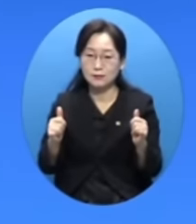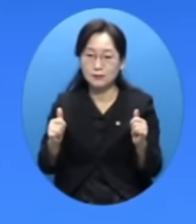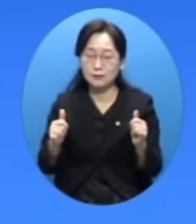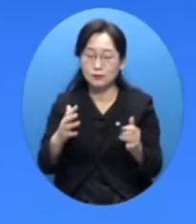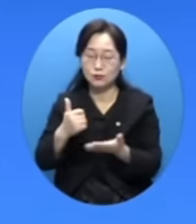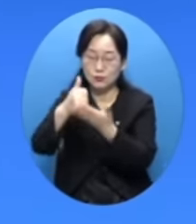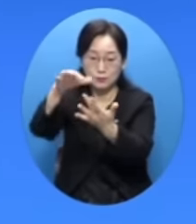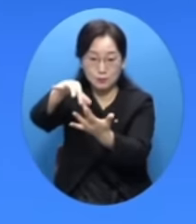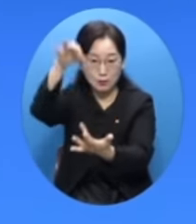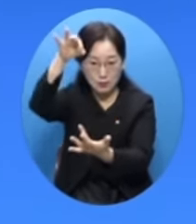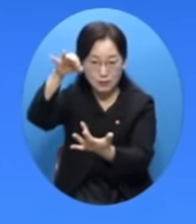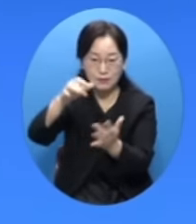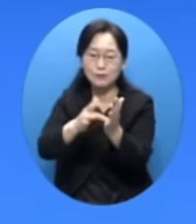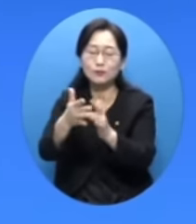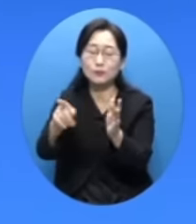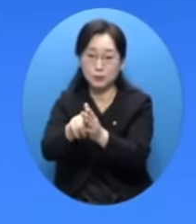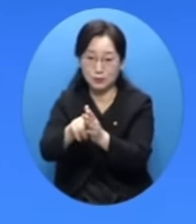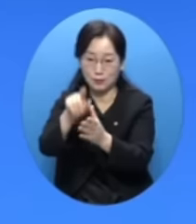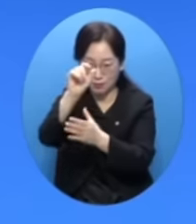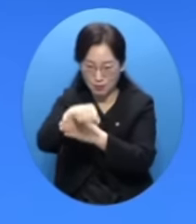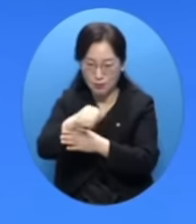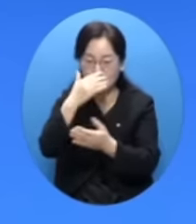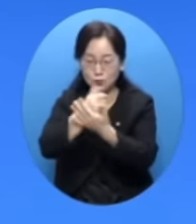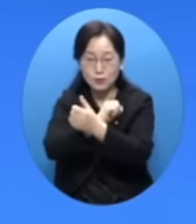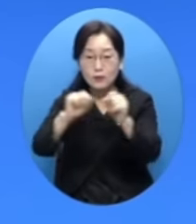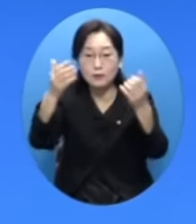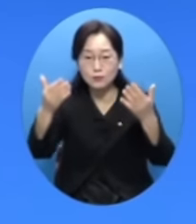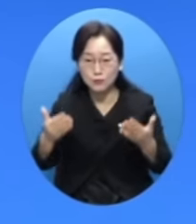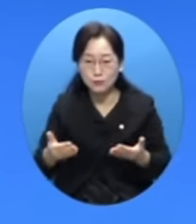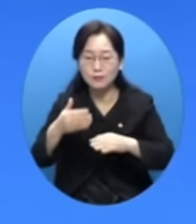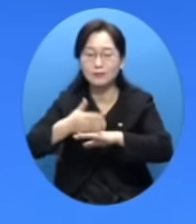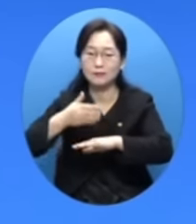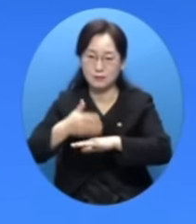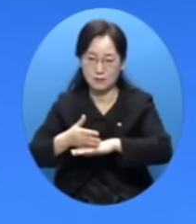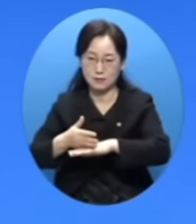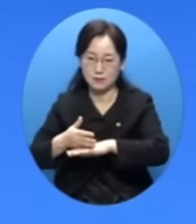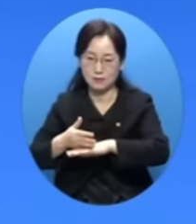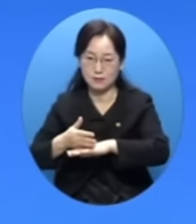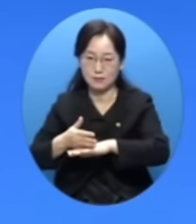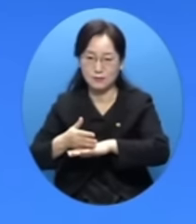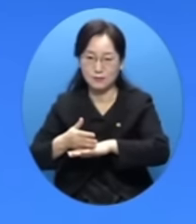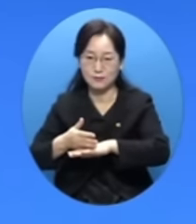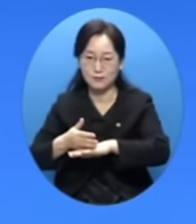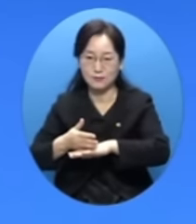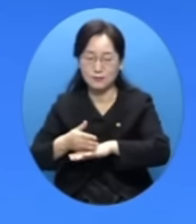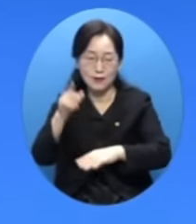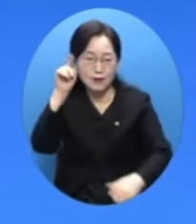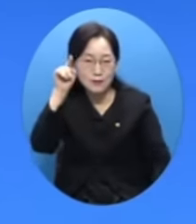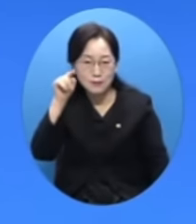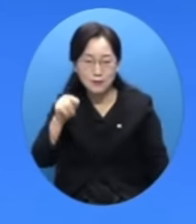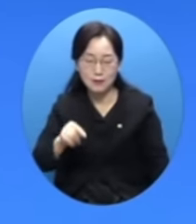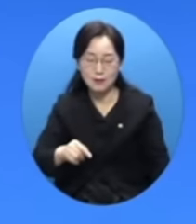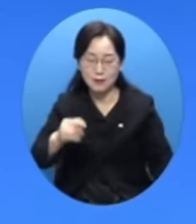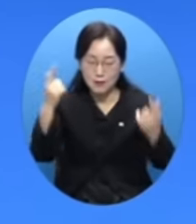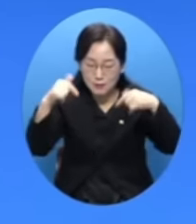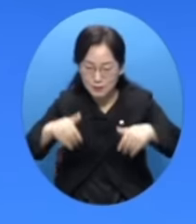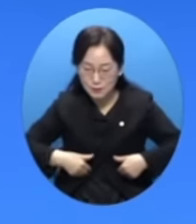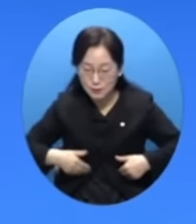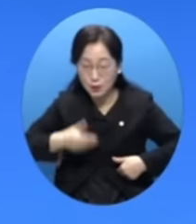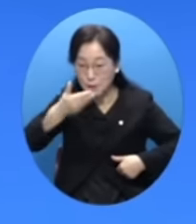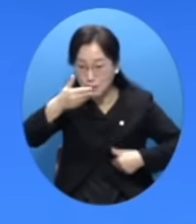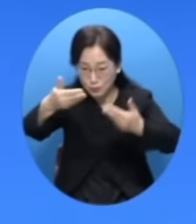주님이 택하여 주셔서 예수 믿게 하시고 내 죄를 사해 준 것을 감사하고, 매일매일 일용할 양식을 주신